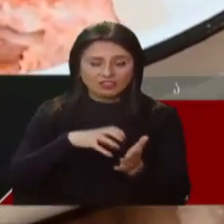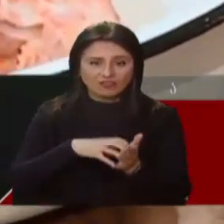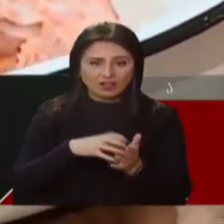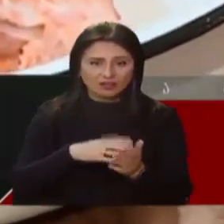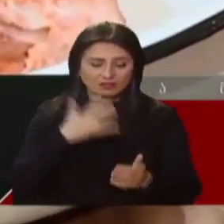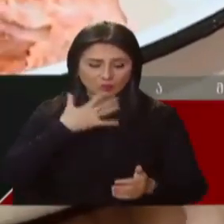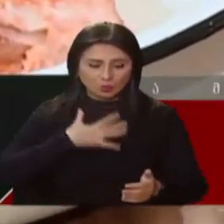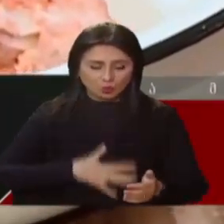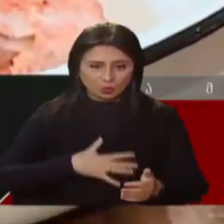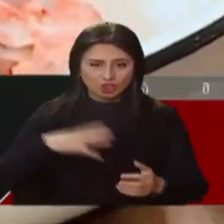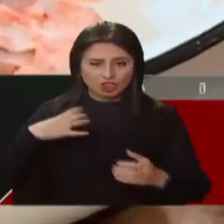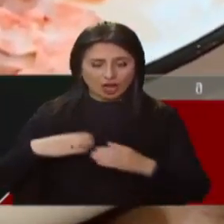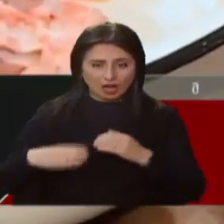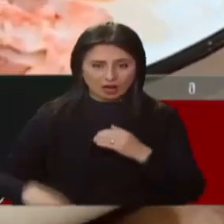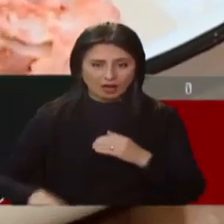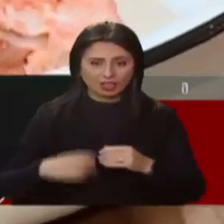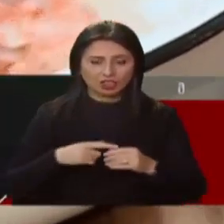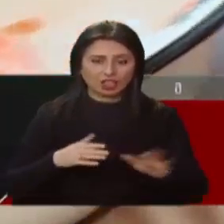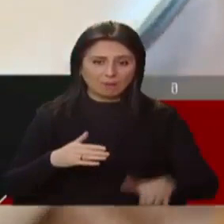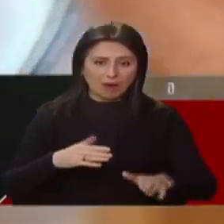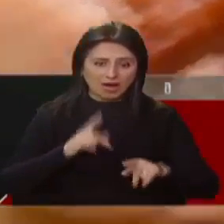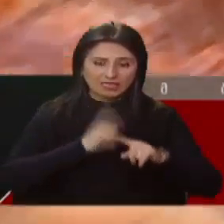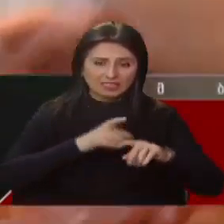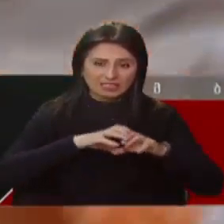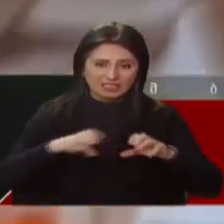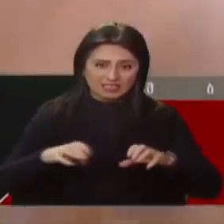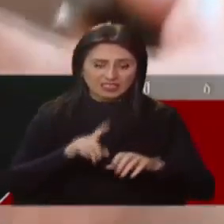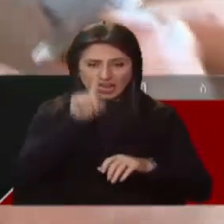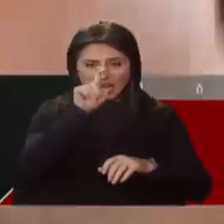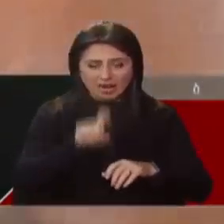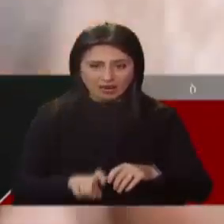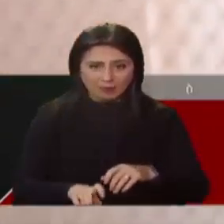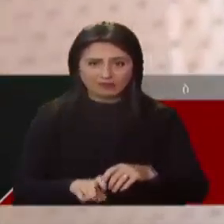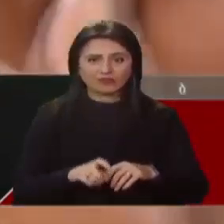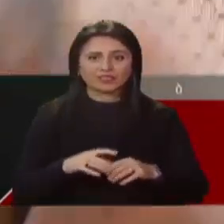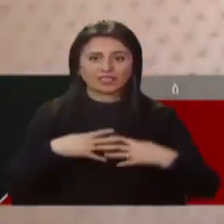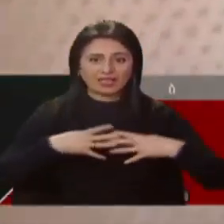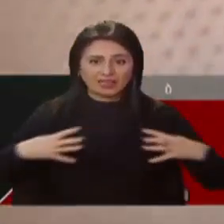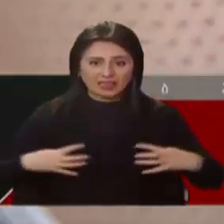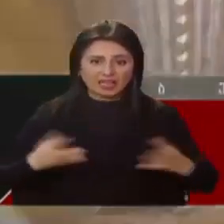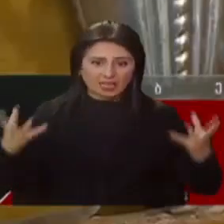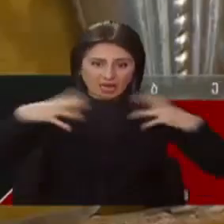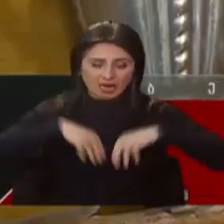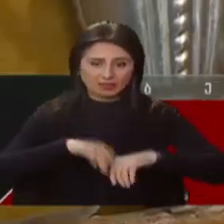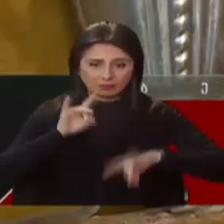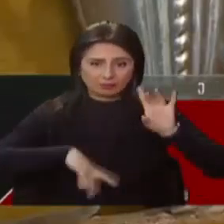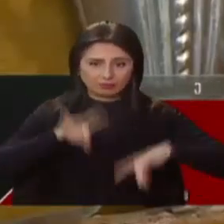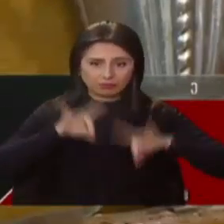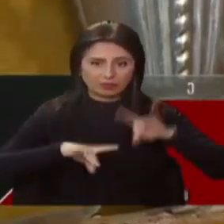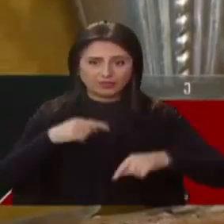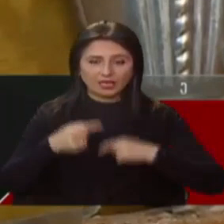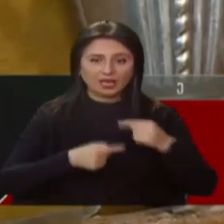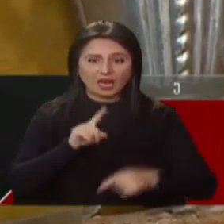გრუდინკა, ჩალაღაჯი, პარკლის თვალი, ხერხემალი და ნეკლი ერთად იხარშება.